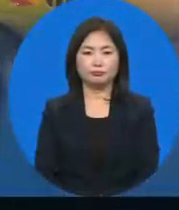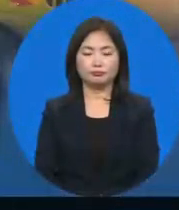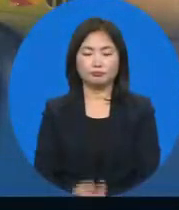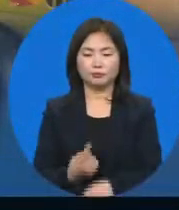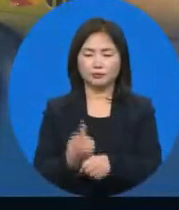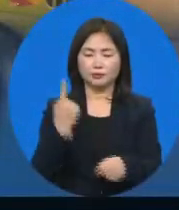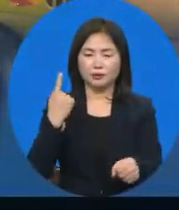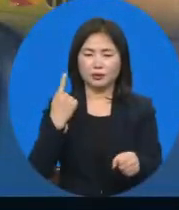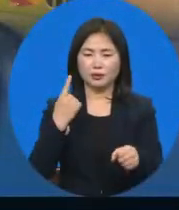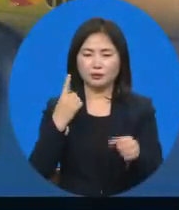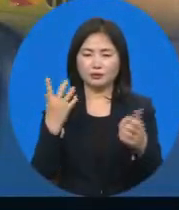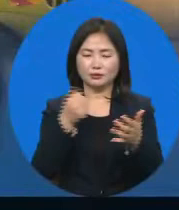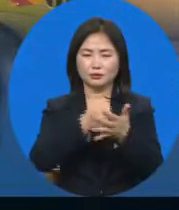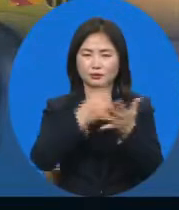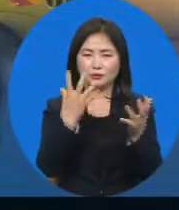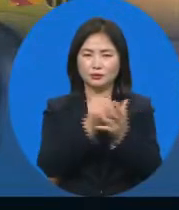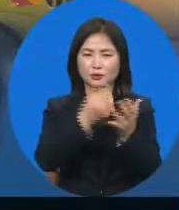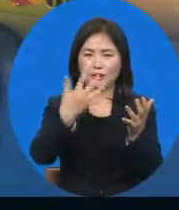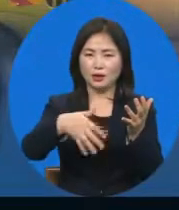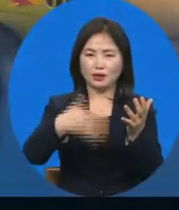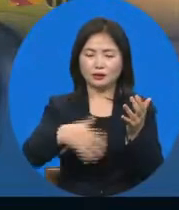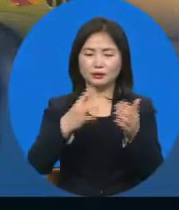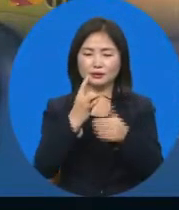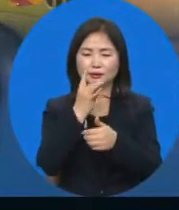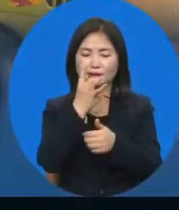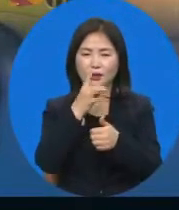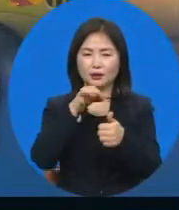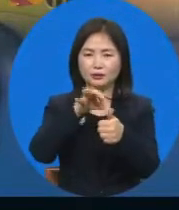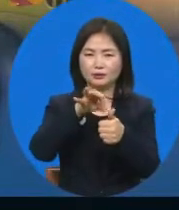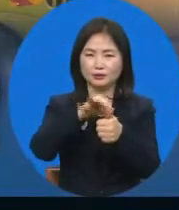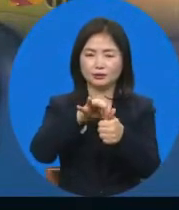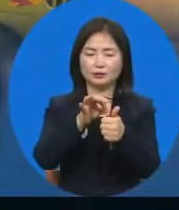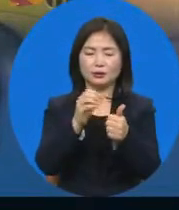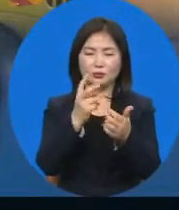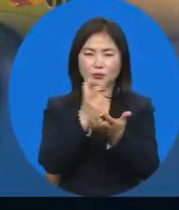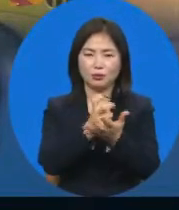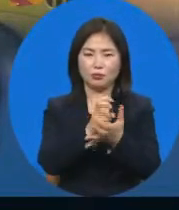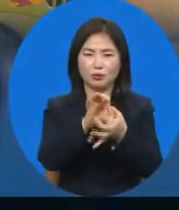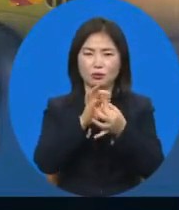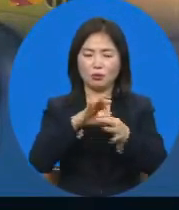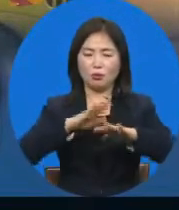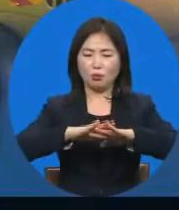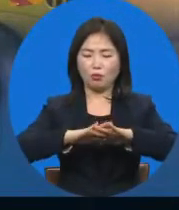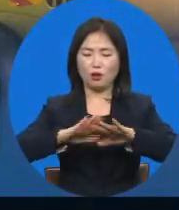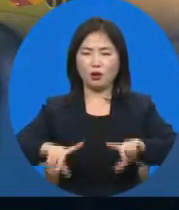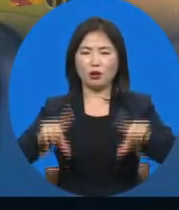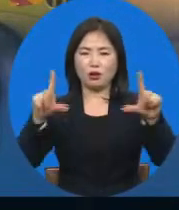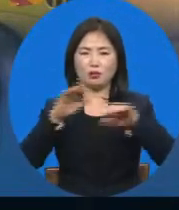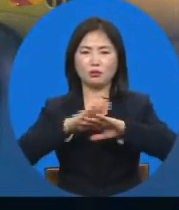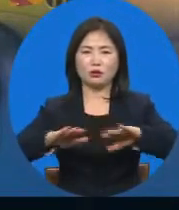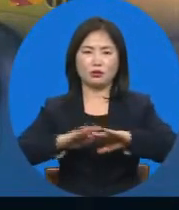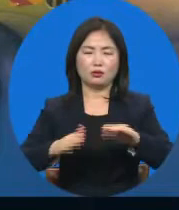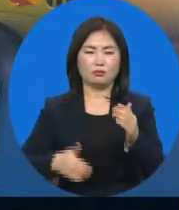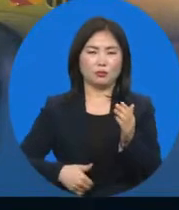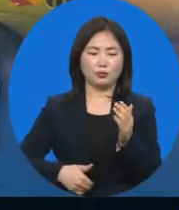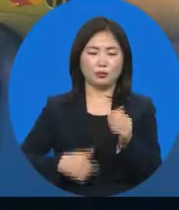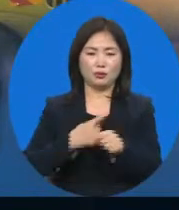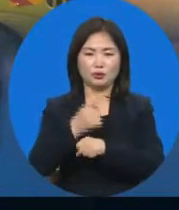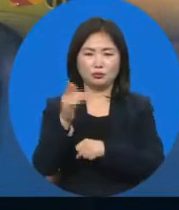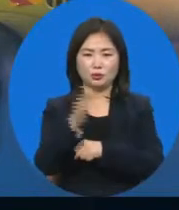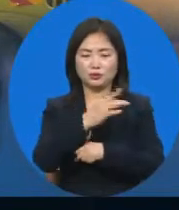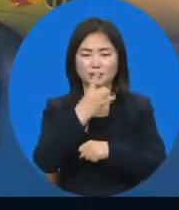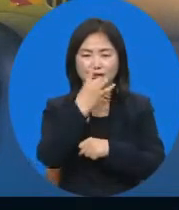지난해 마무리 치치 못하는 쌀 즉 뿐 제 2 개편 논의가 올해 높게 최대 현안이 될 것으로 보입니다 내일부터